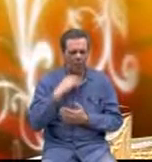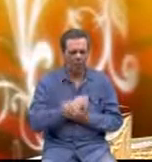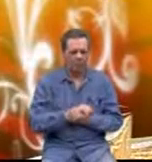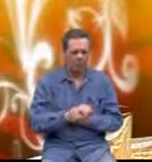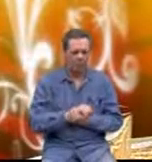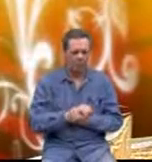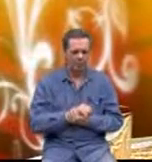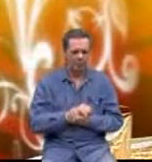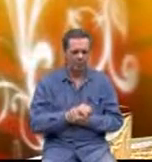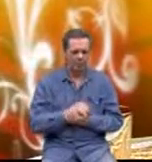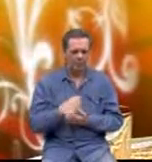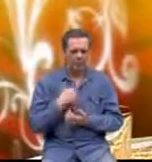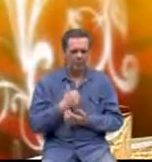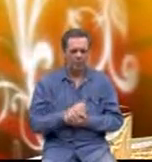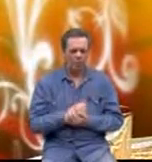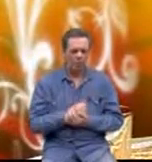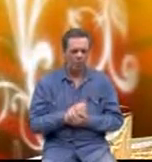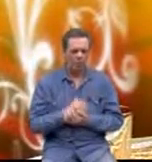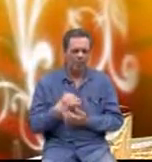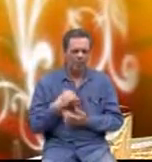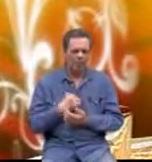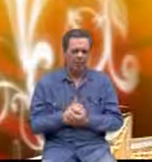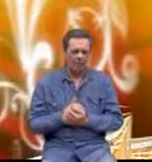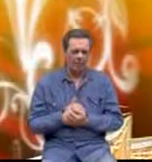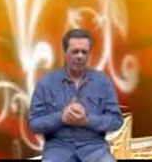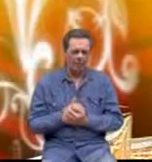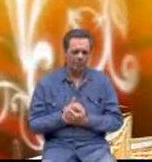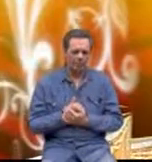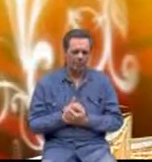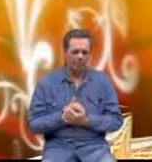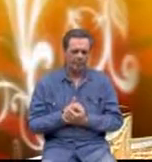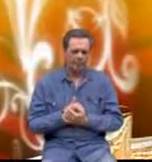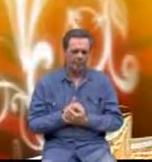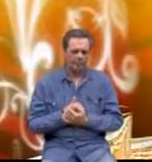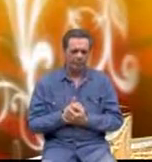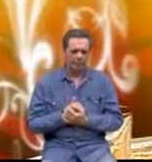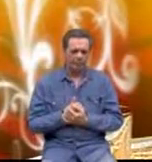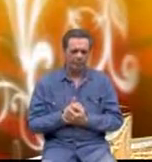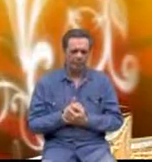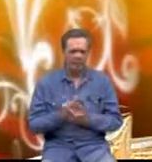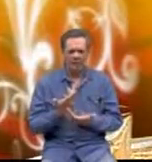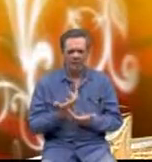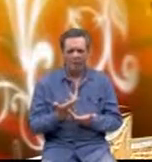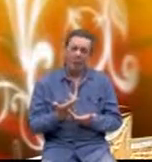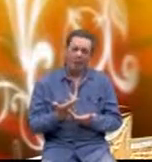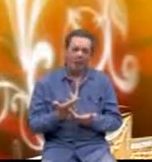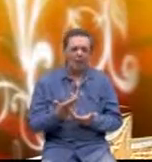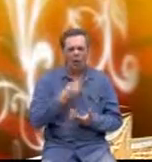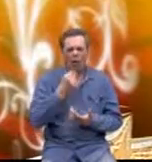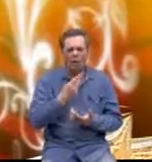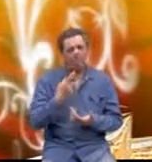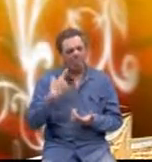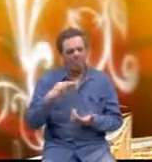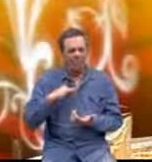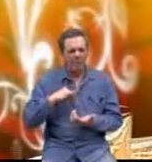ćemo govoriti o jednoj vrlo interesantnoj temi, a to je kognitivno-bihevioralna terapija. Što je to? Je li to neko čudo? Ali